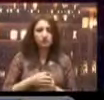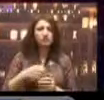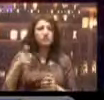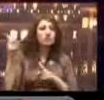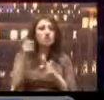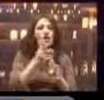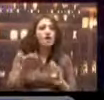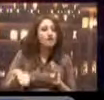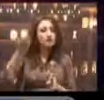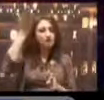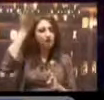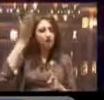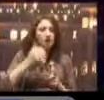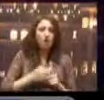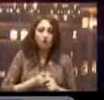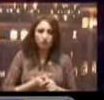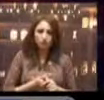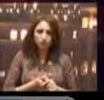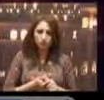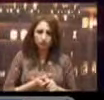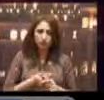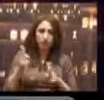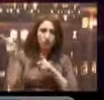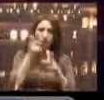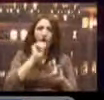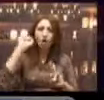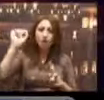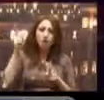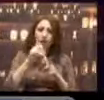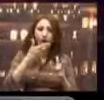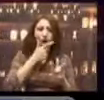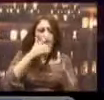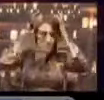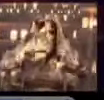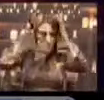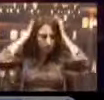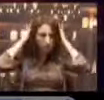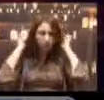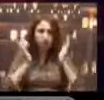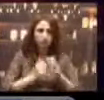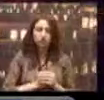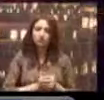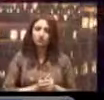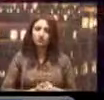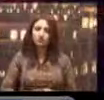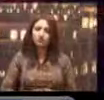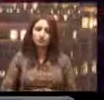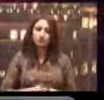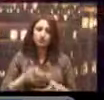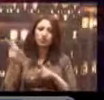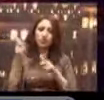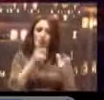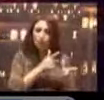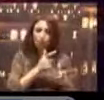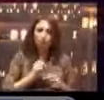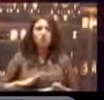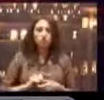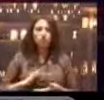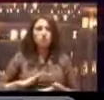يوسف، الاثنين اخرجوا في الفيلم، وما كانش الاستاذ مخرج وخالد مساعد،